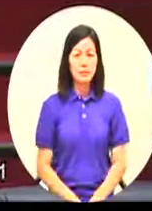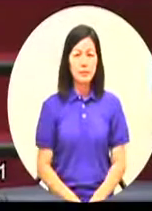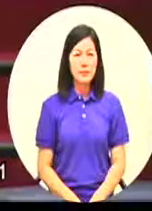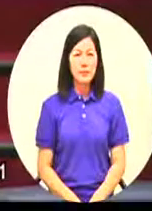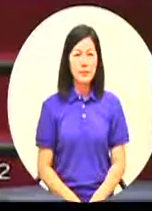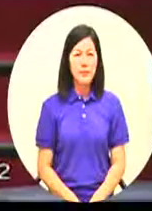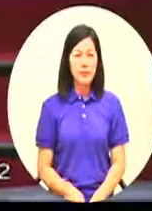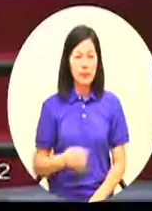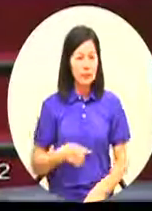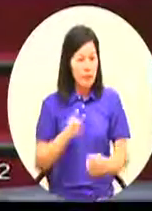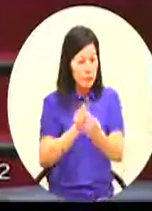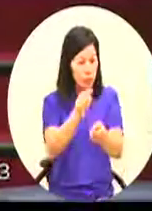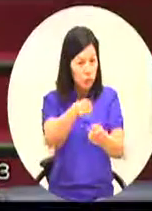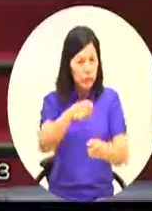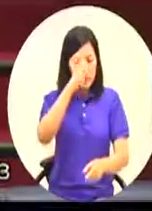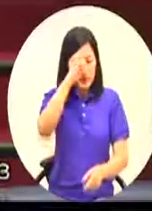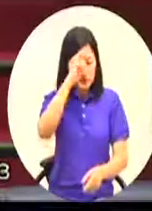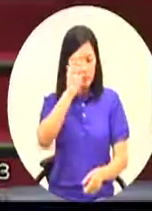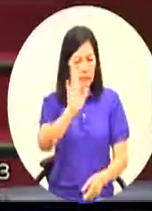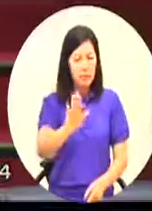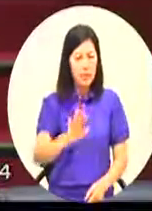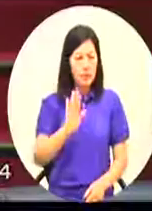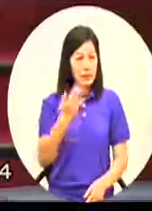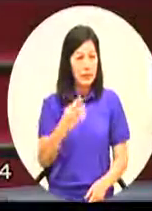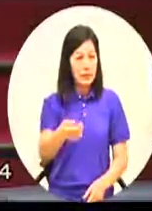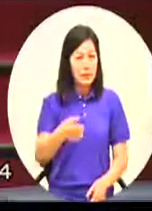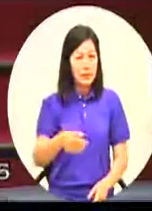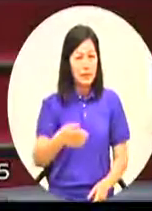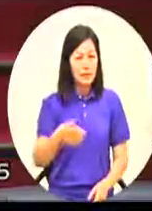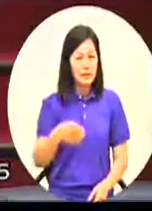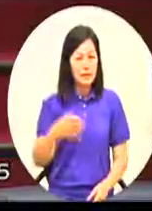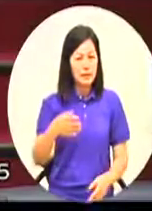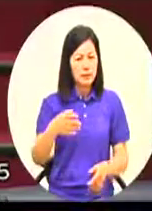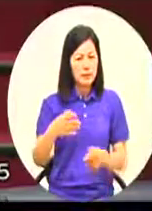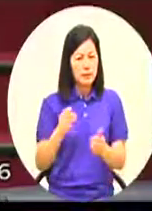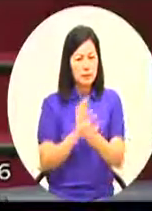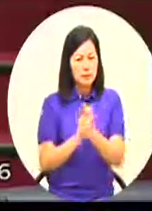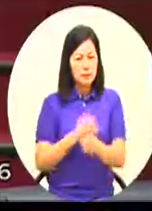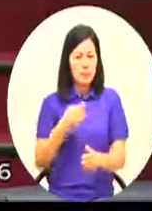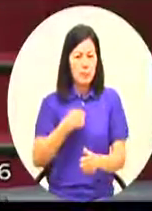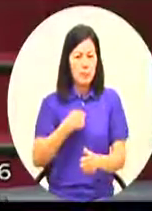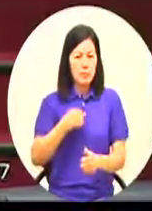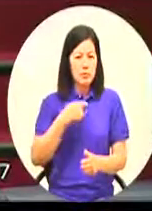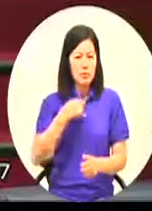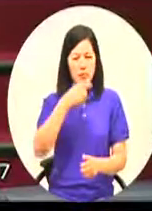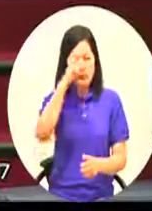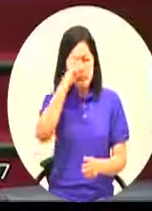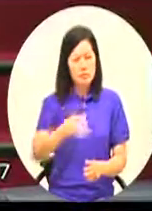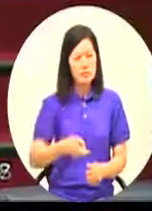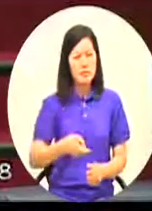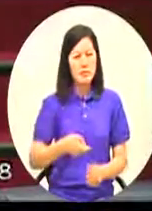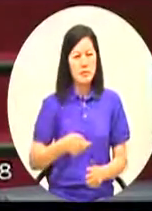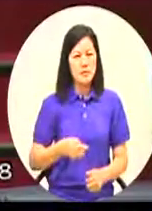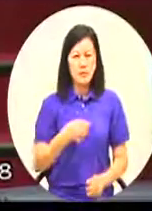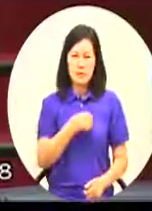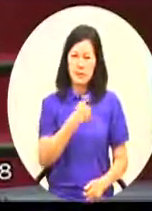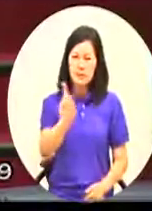我们对你有那么多的期待，可是 你这样子对待我们茂林，我不知道是什么样的居心